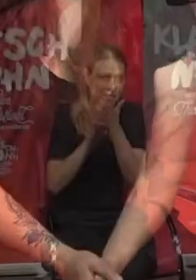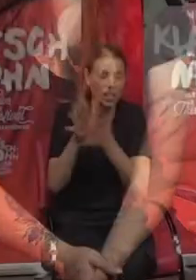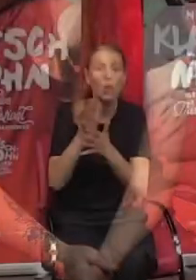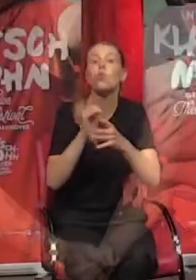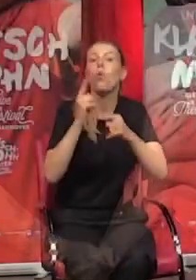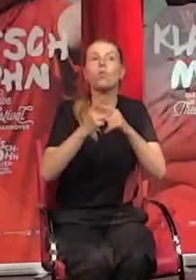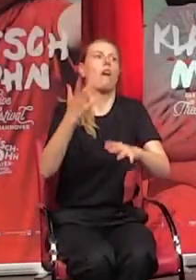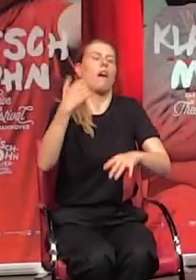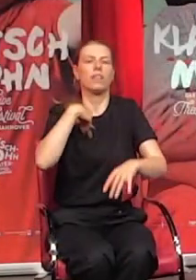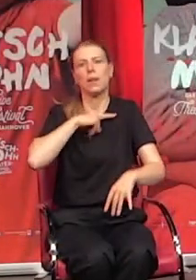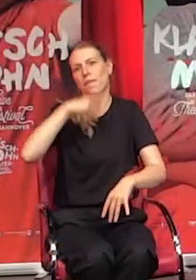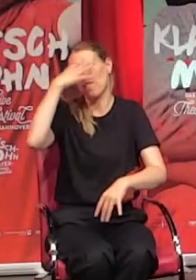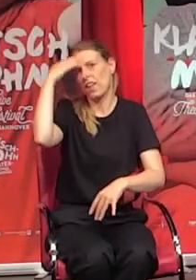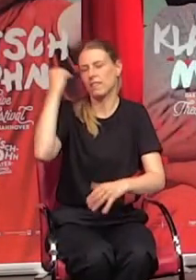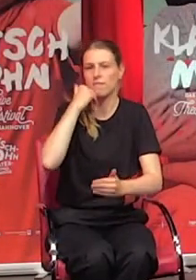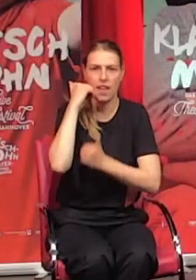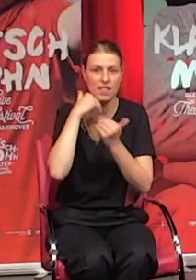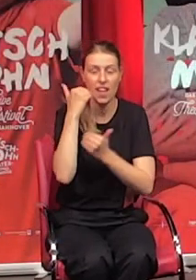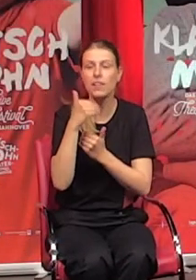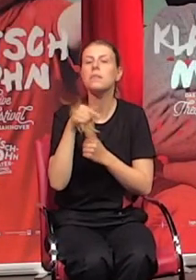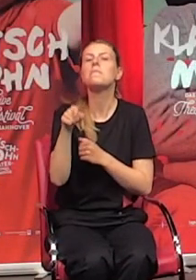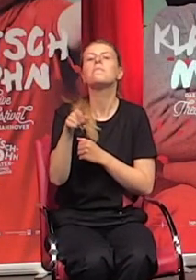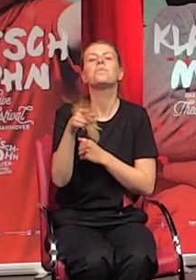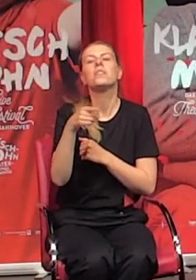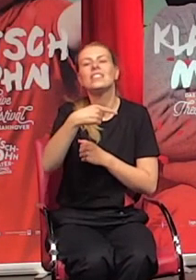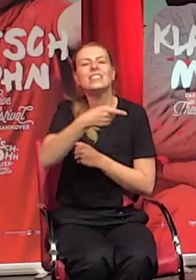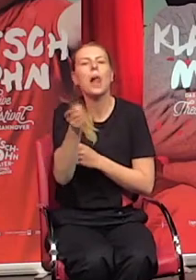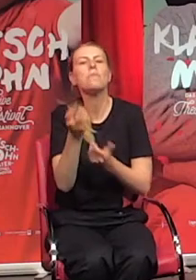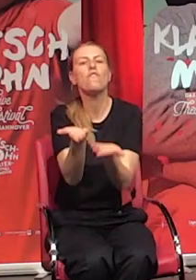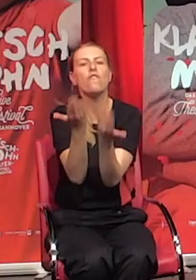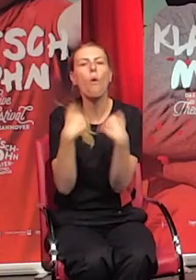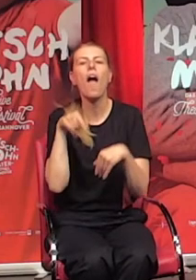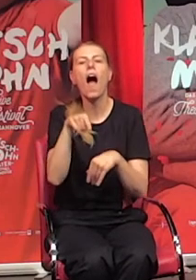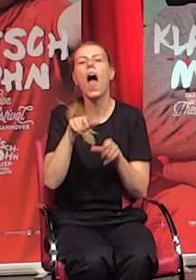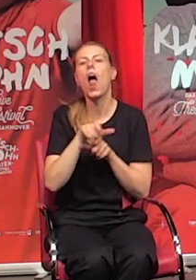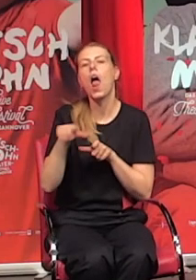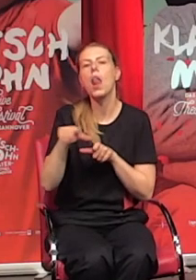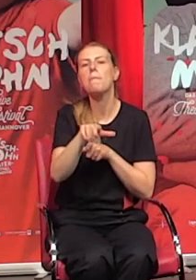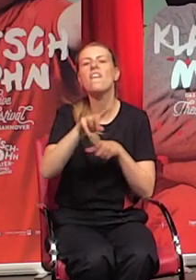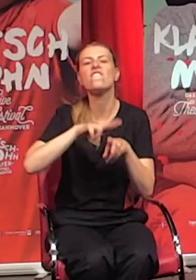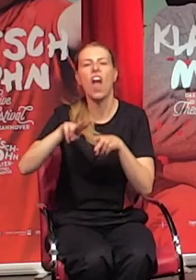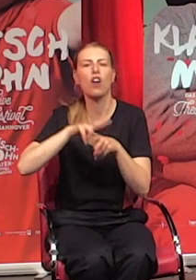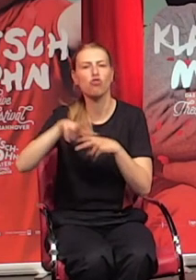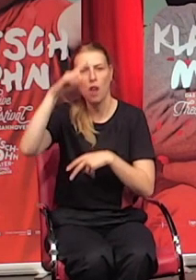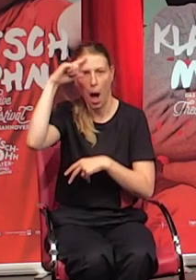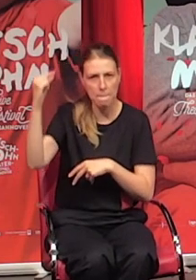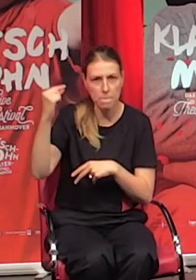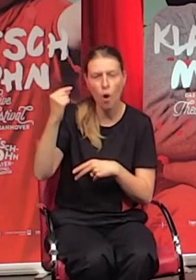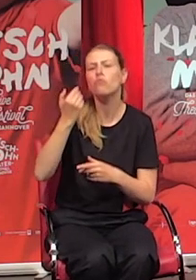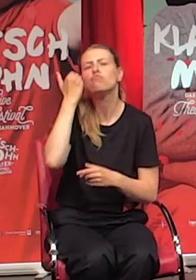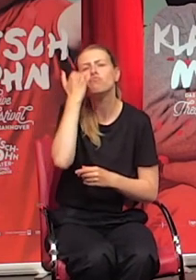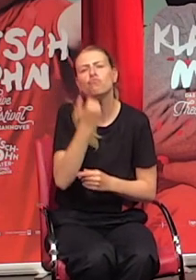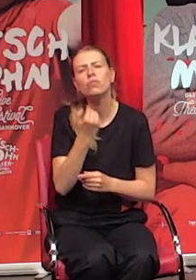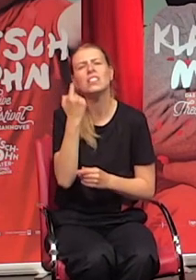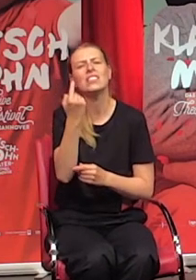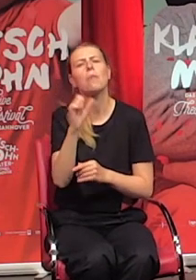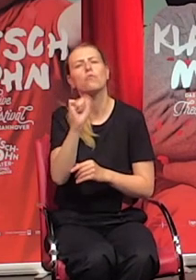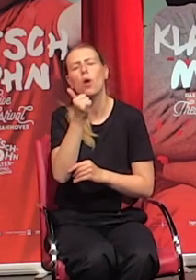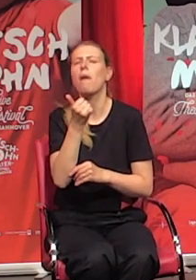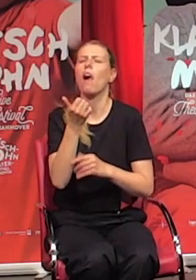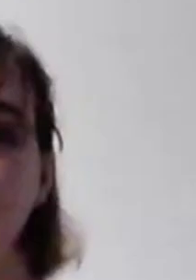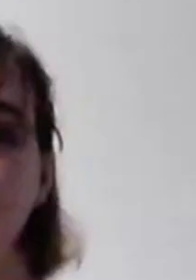nicht erwähnt, ihr seid ja von den Elbe-Werkstätten aus Hamburg. Vielleicht beschreibt ihr nochmal genau, wie da